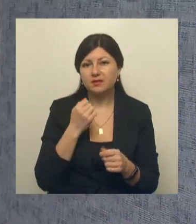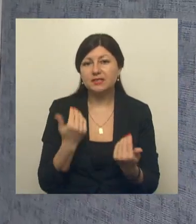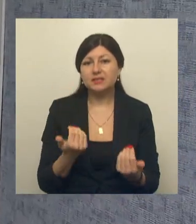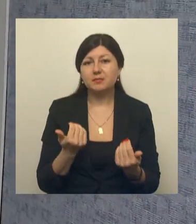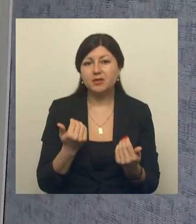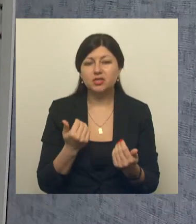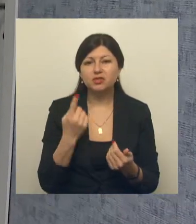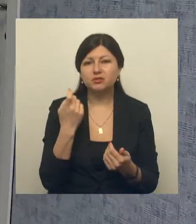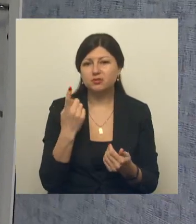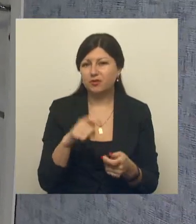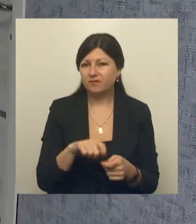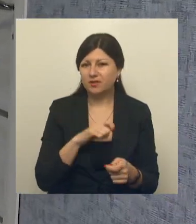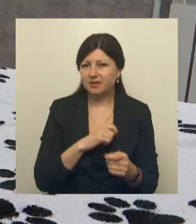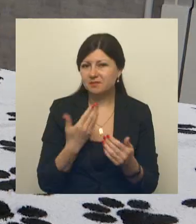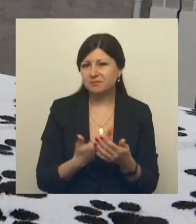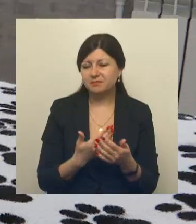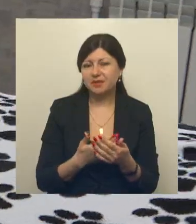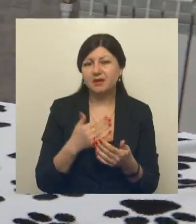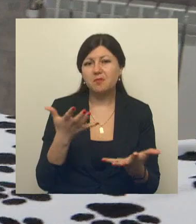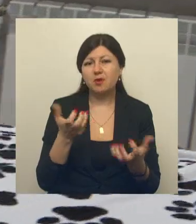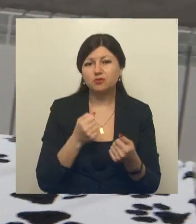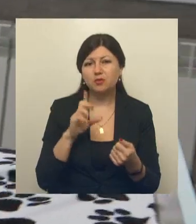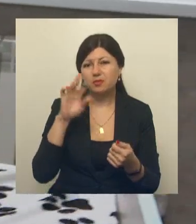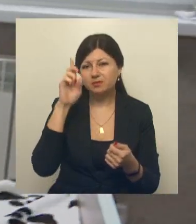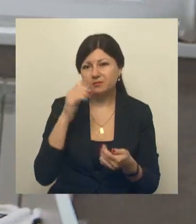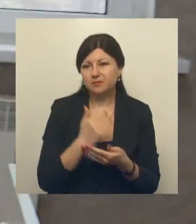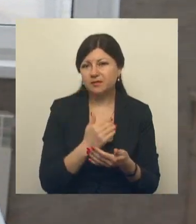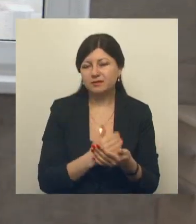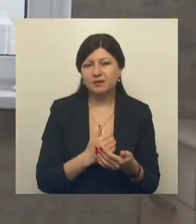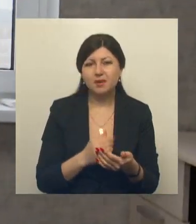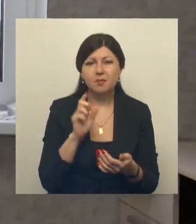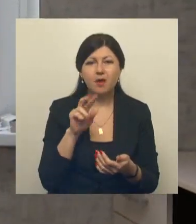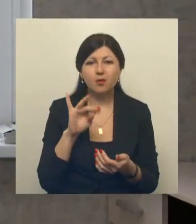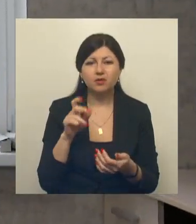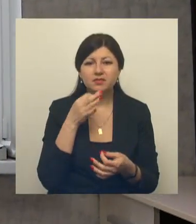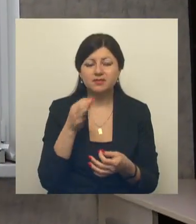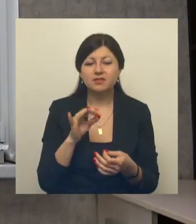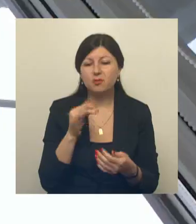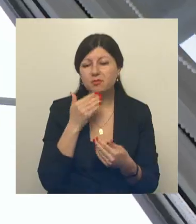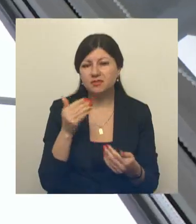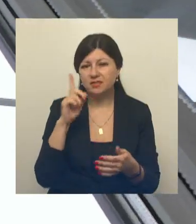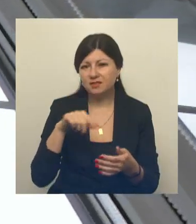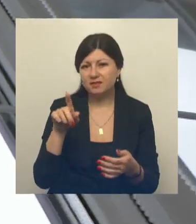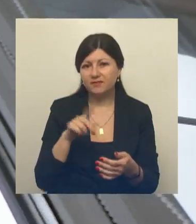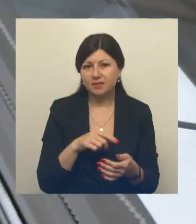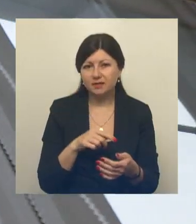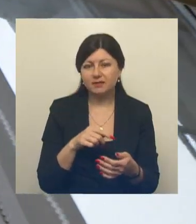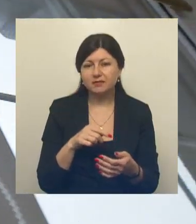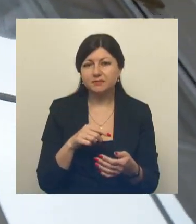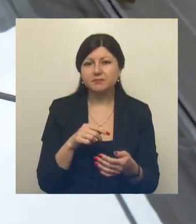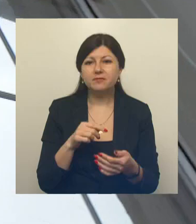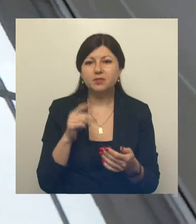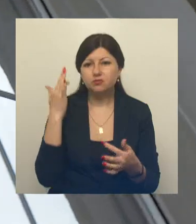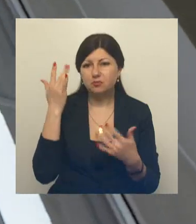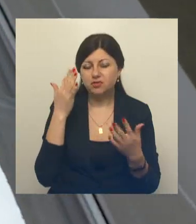же почти 100. Семья получила дом по профильной госпрограмме. Бакулины признаются, до последнего не верили, что их мечта